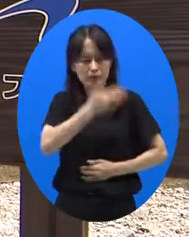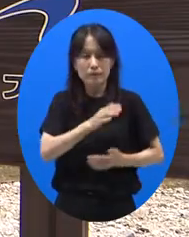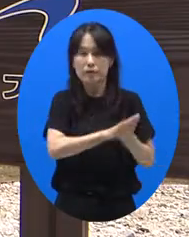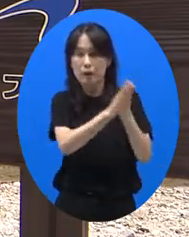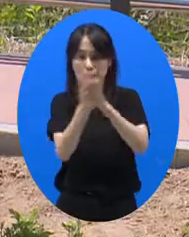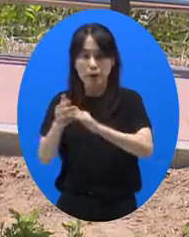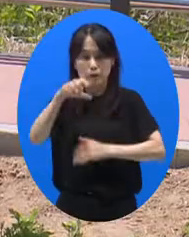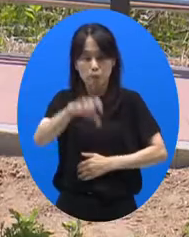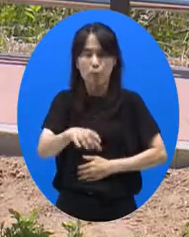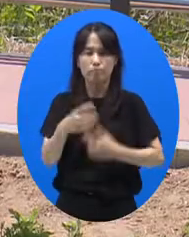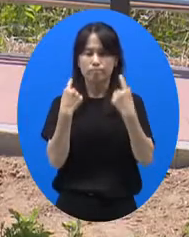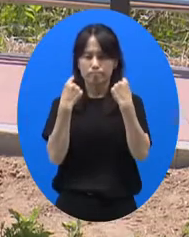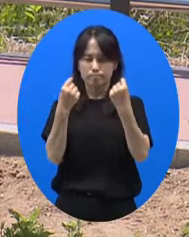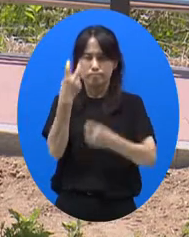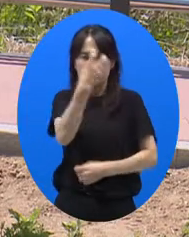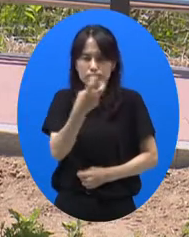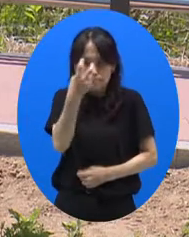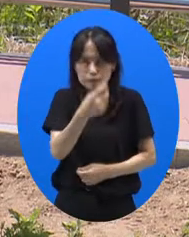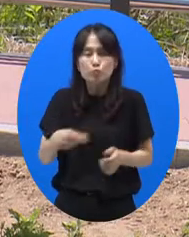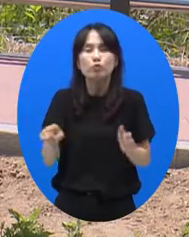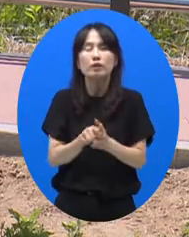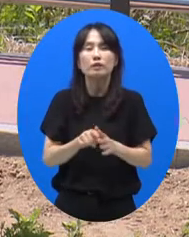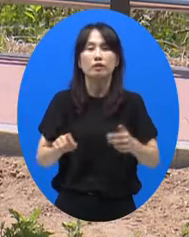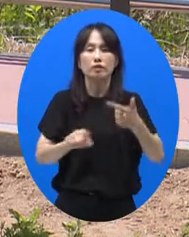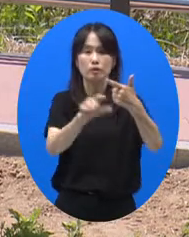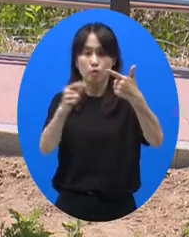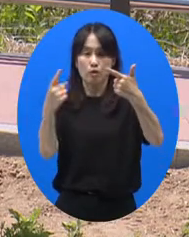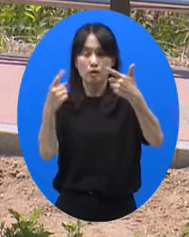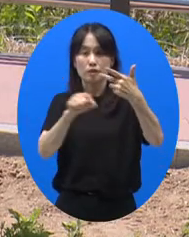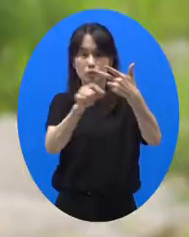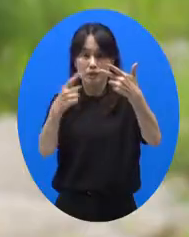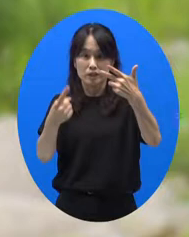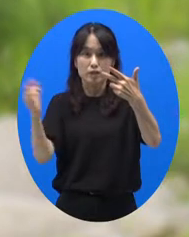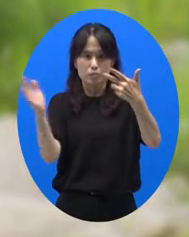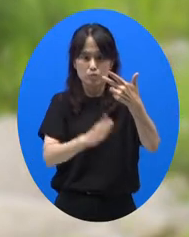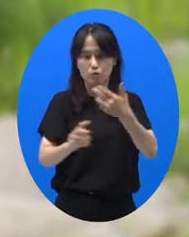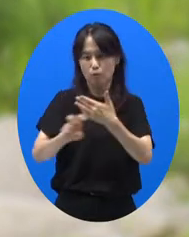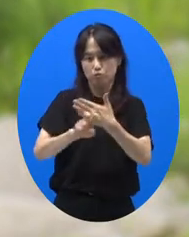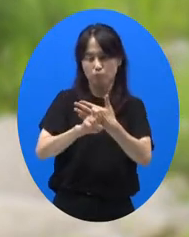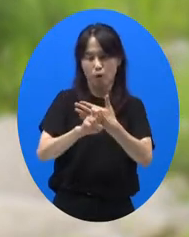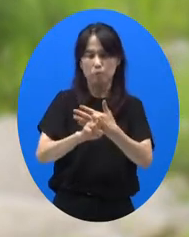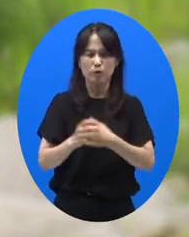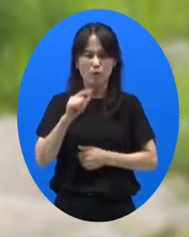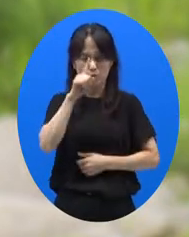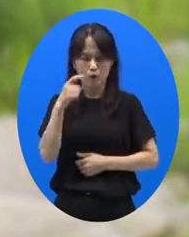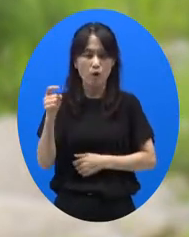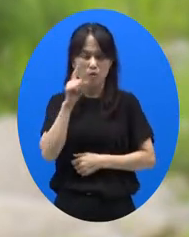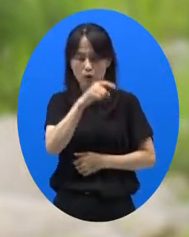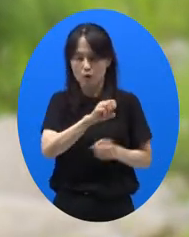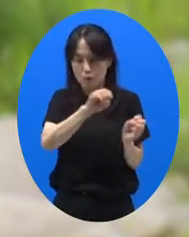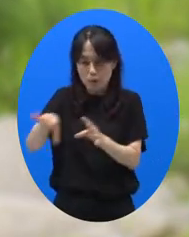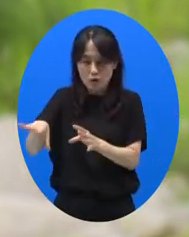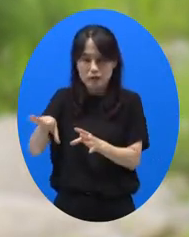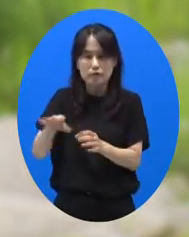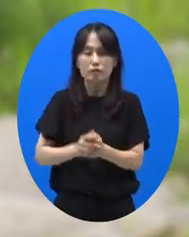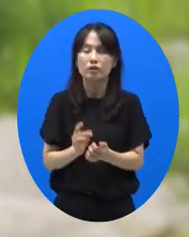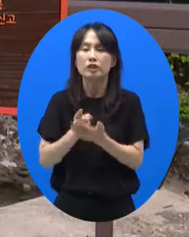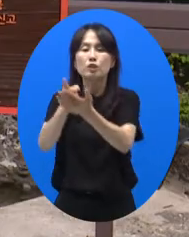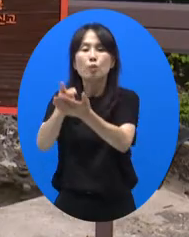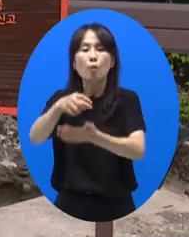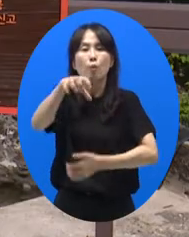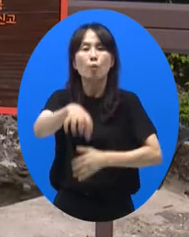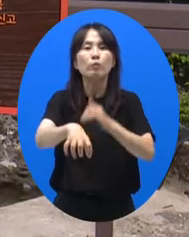유지 관리하기 위해 지난달 1일부터 불법 영업 및 쓰레기 무단 투기를 신고할 수 있는 장치를 마련했습니다